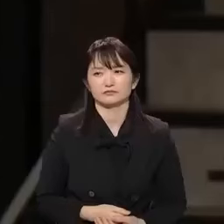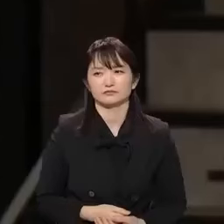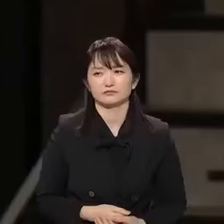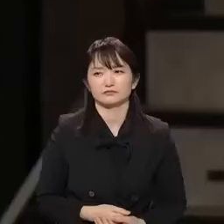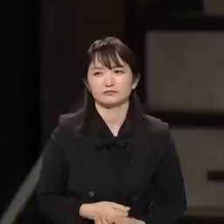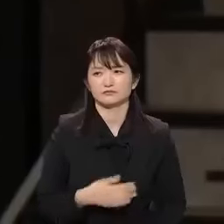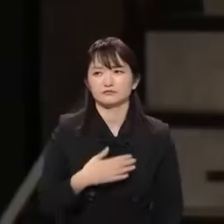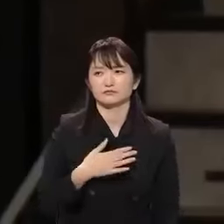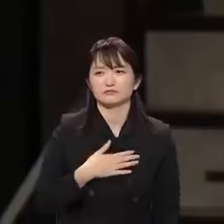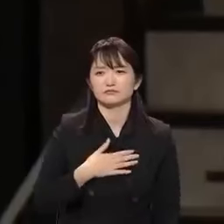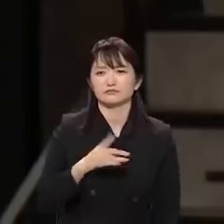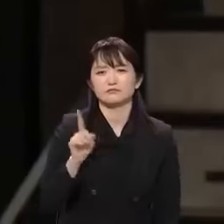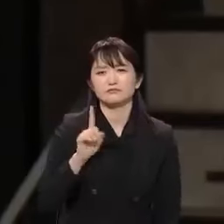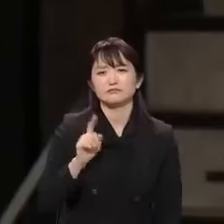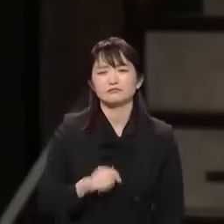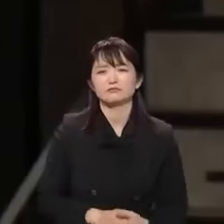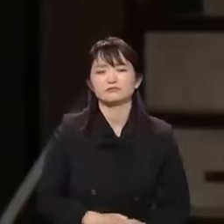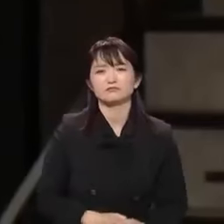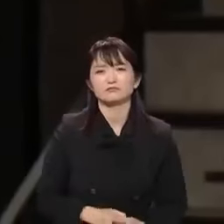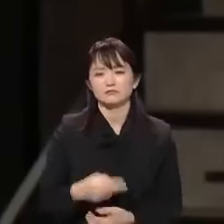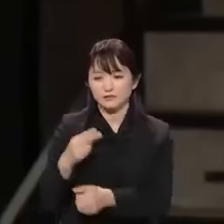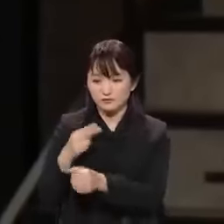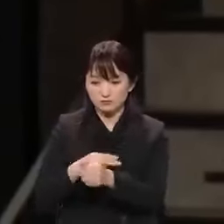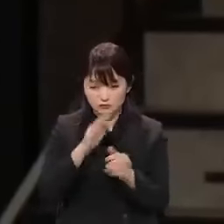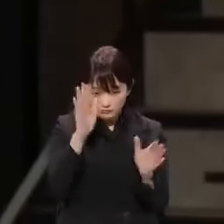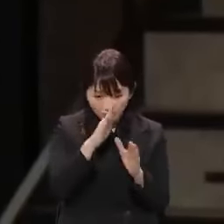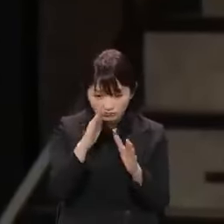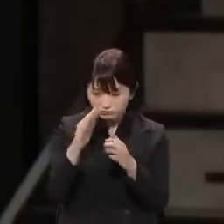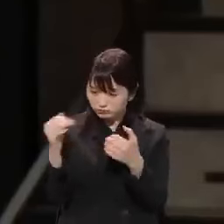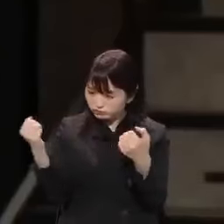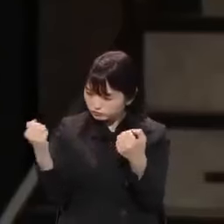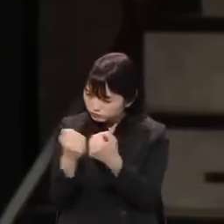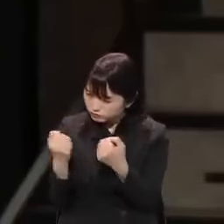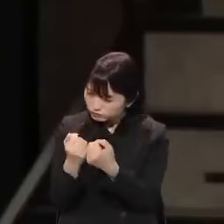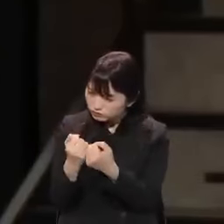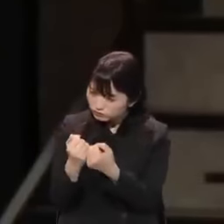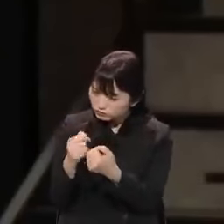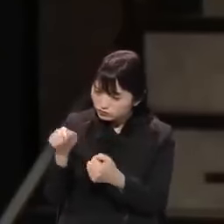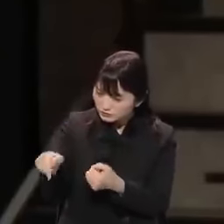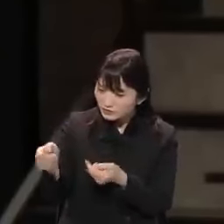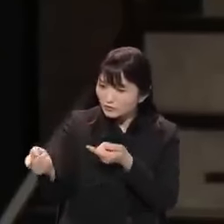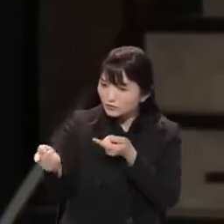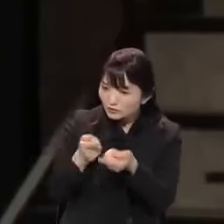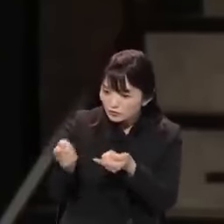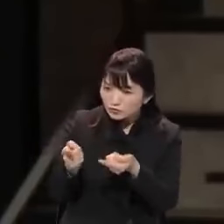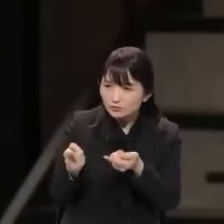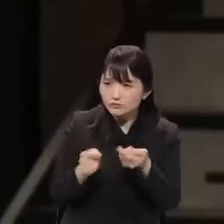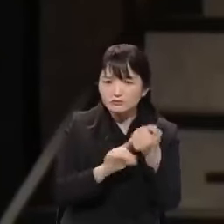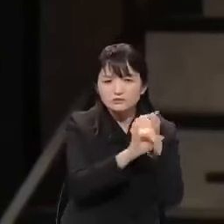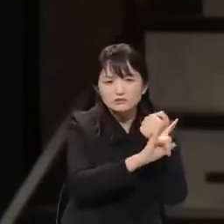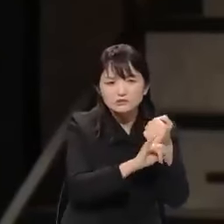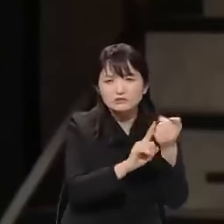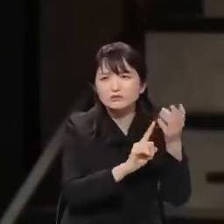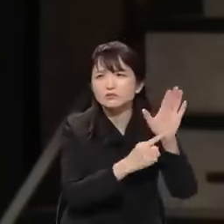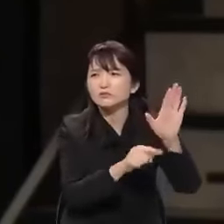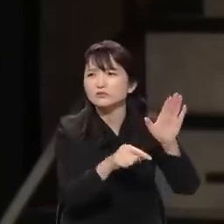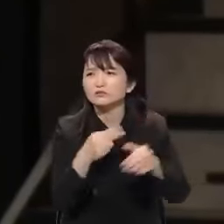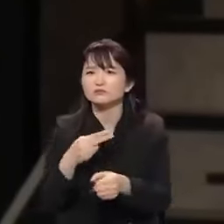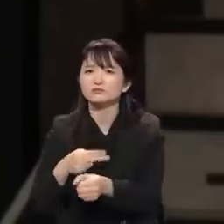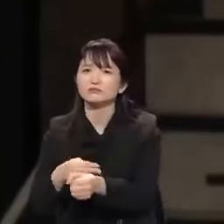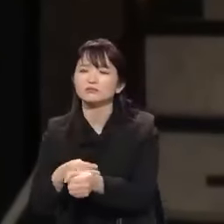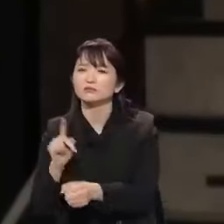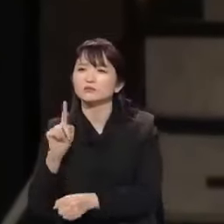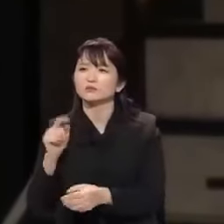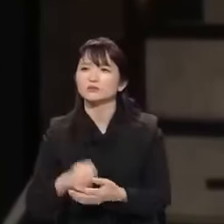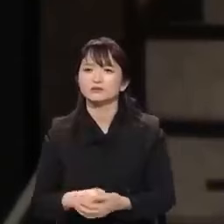저는 사실은 뭐 선생님이 학생과 싸우고 그걸 중재하는 걸 이간질했다고 표현한 것도 사실 좀 선생님이 해야 될